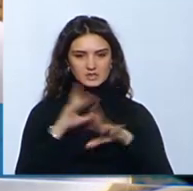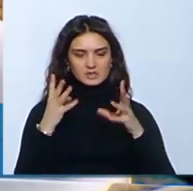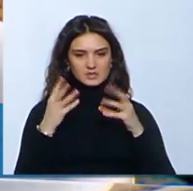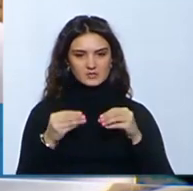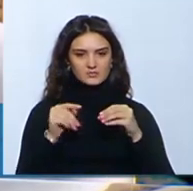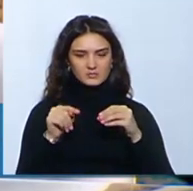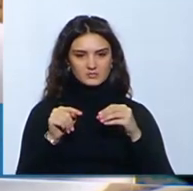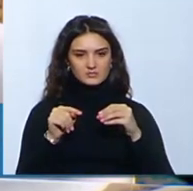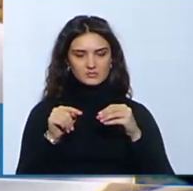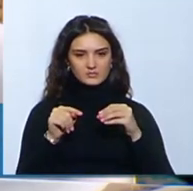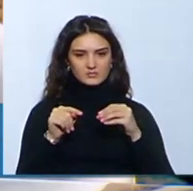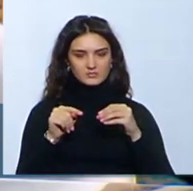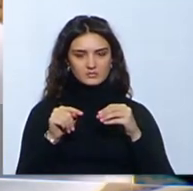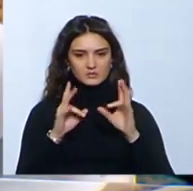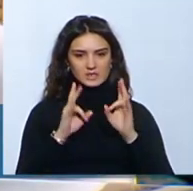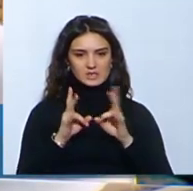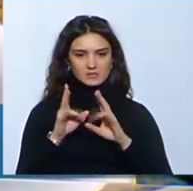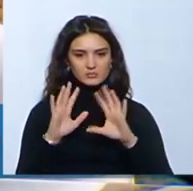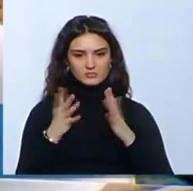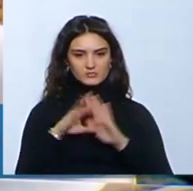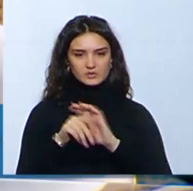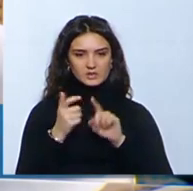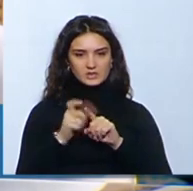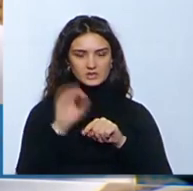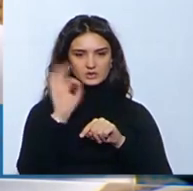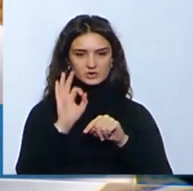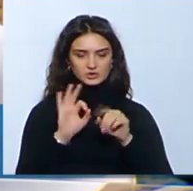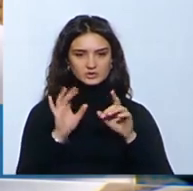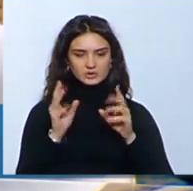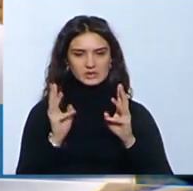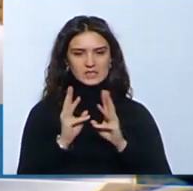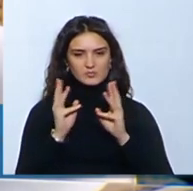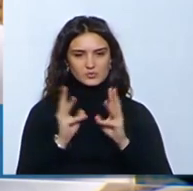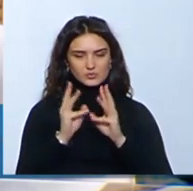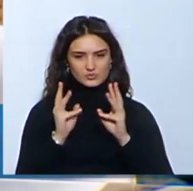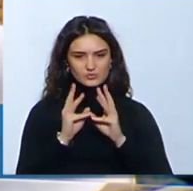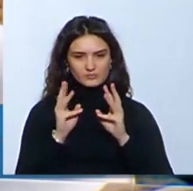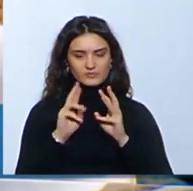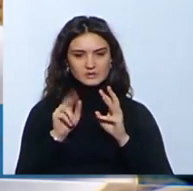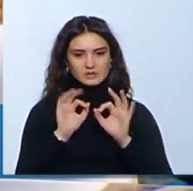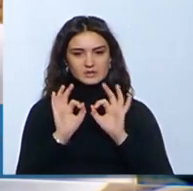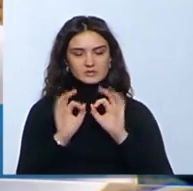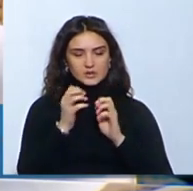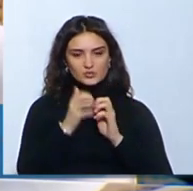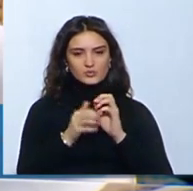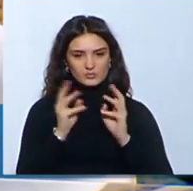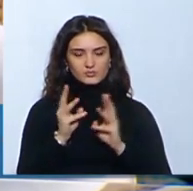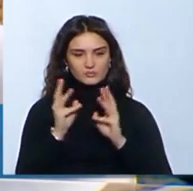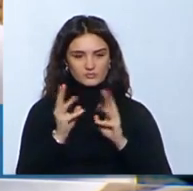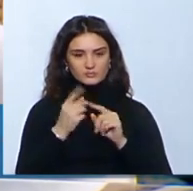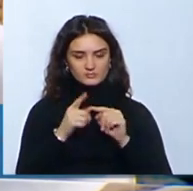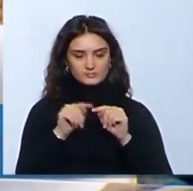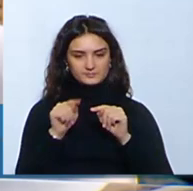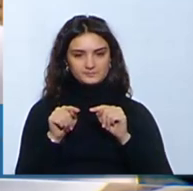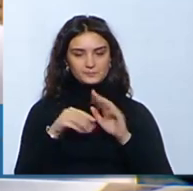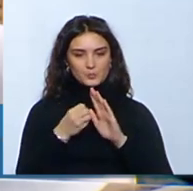სადღესასწაულო ტექნიკის დაზიანების შემთხვევაში ძალიან ხშირია თერმული დამწრობები და ბლაგვი ტრავმები ესეც უკვე ზოგადი ტრავმების